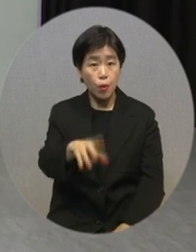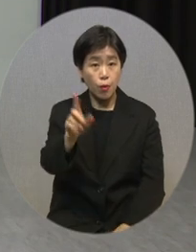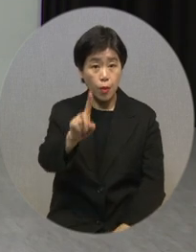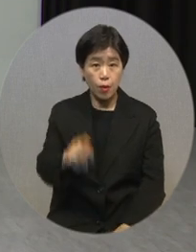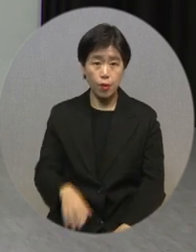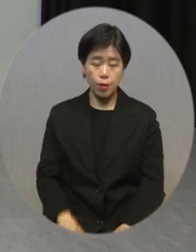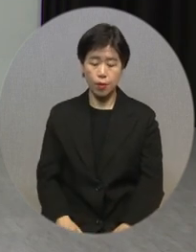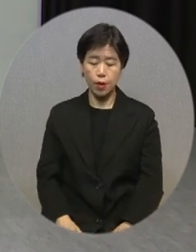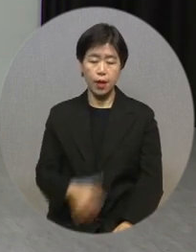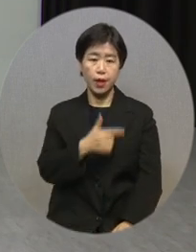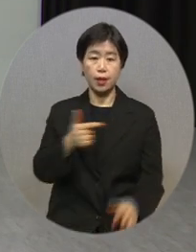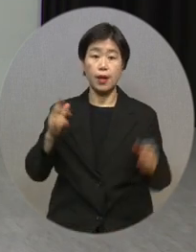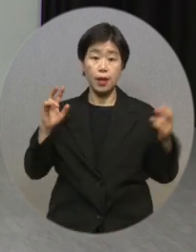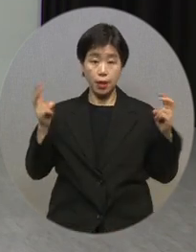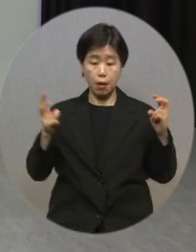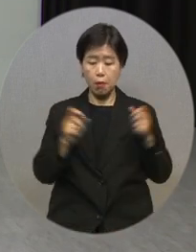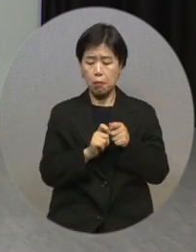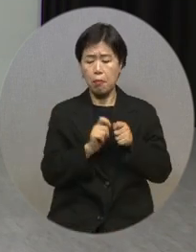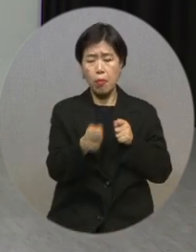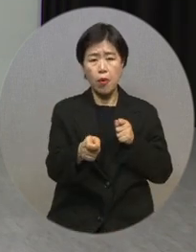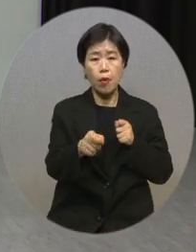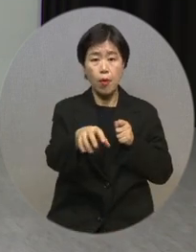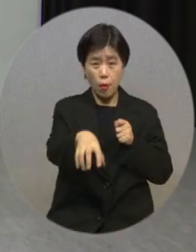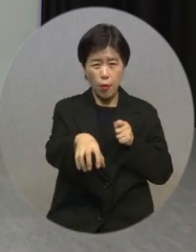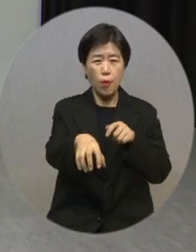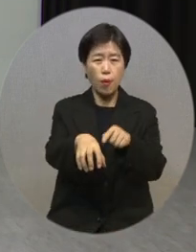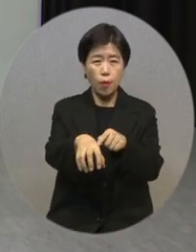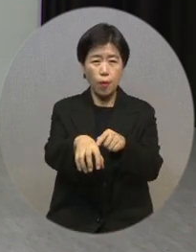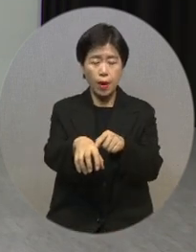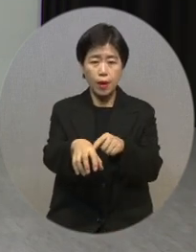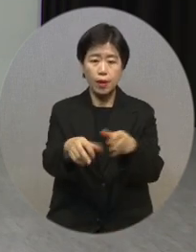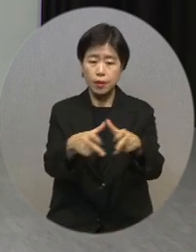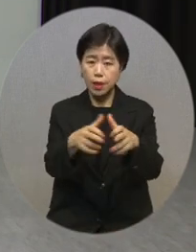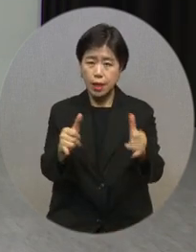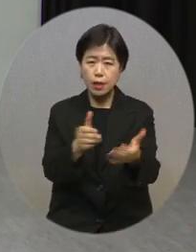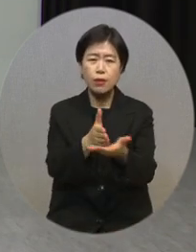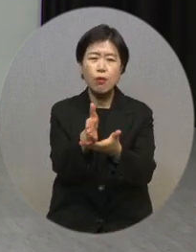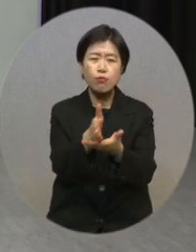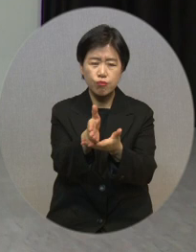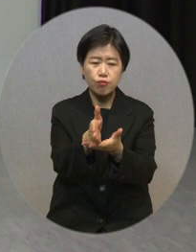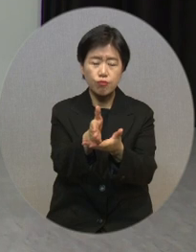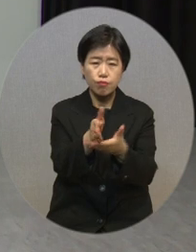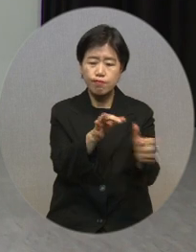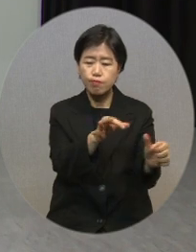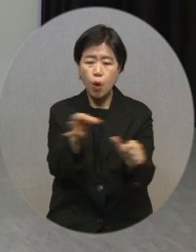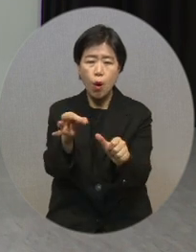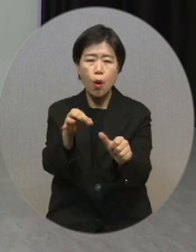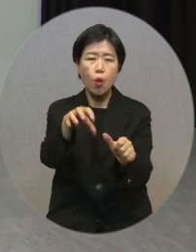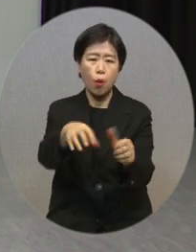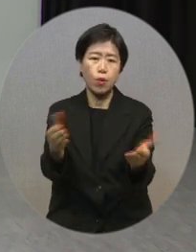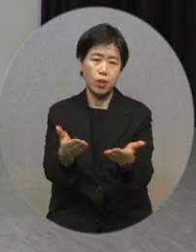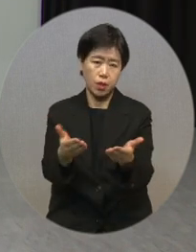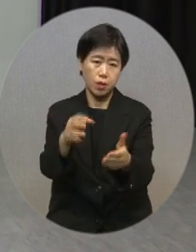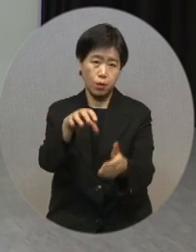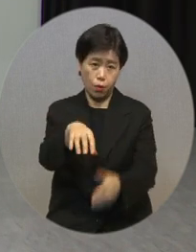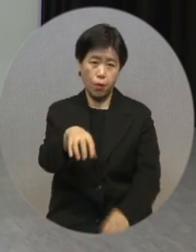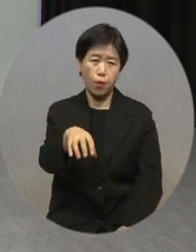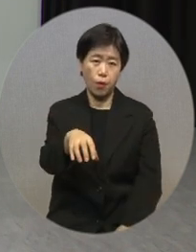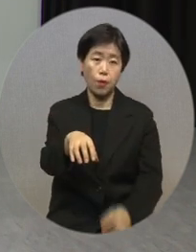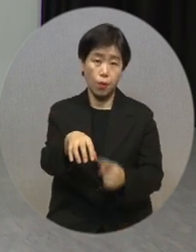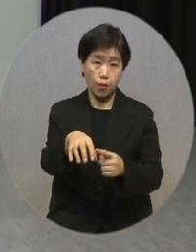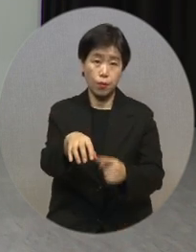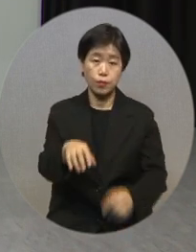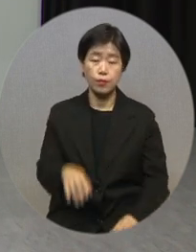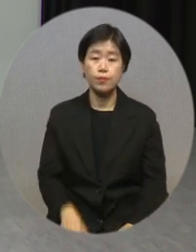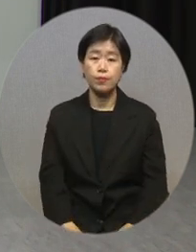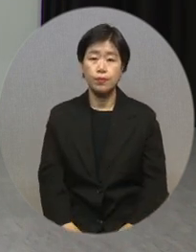대기업에서 출자를 해서 그 장애인들을 그저 전문적으로 고용할 수 있는 장애인 그저그 고용 사업장을